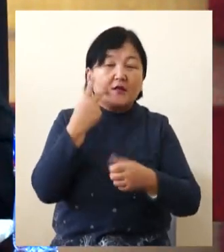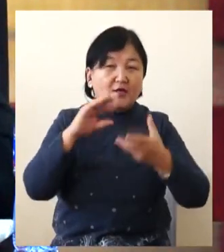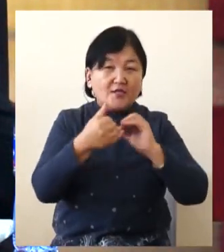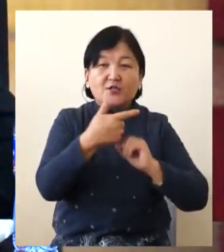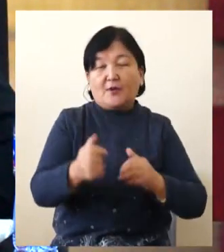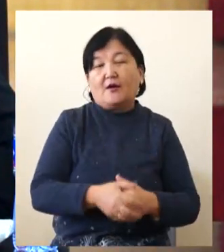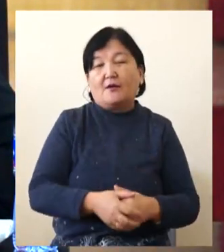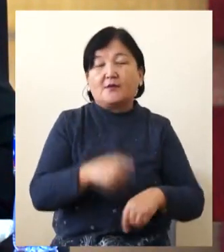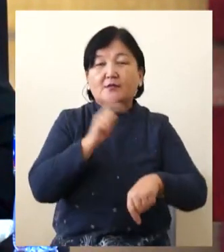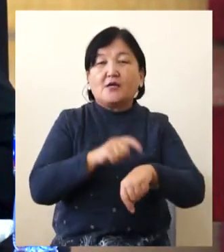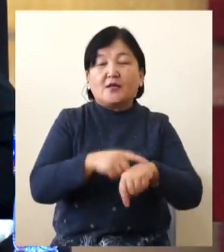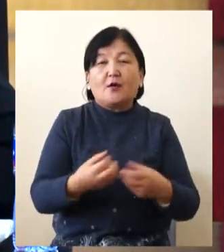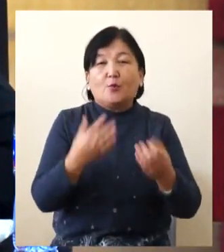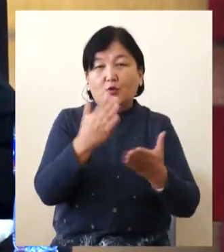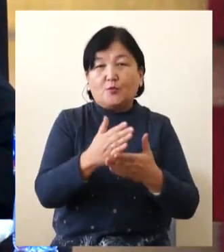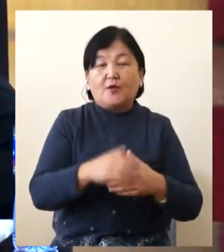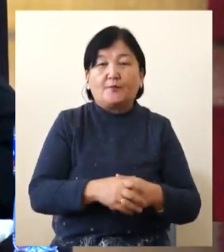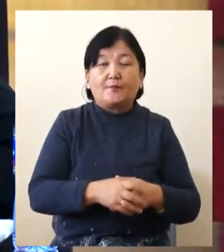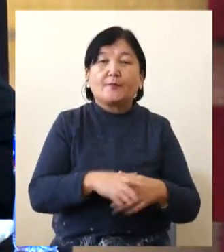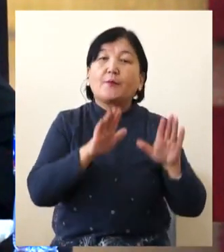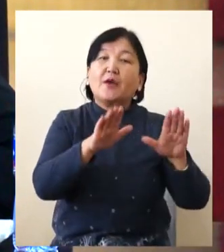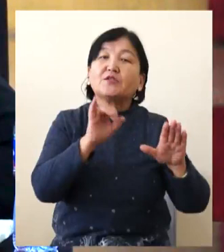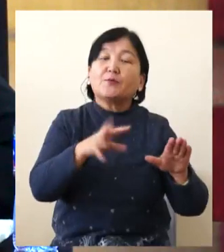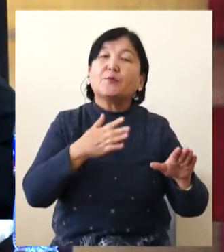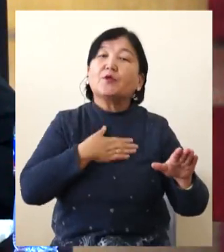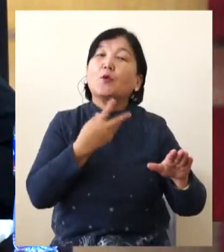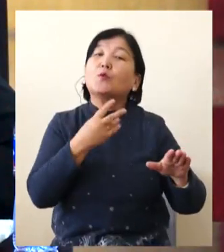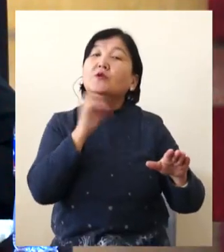Тэгэхээр байгаа юмаа бид үнэлмээр байна.